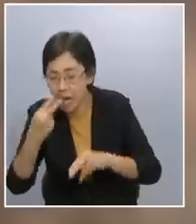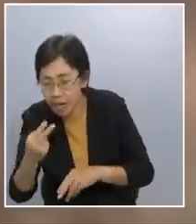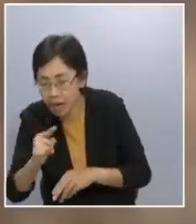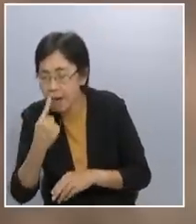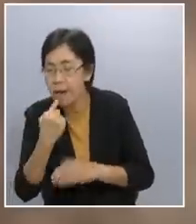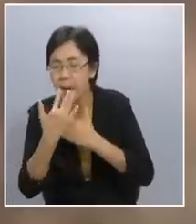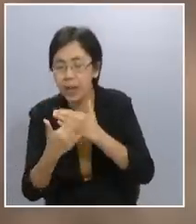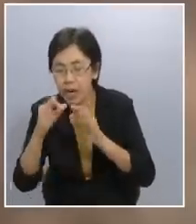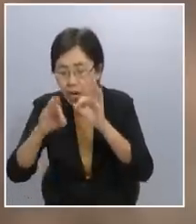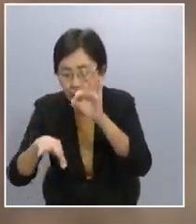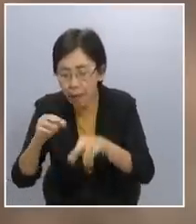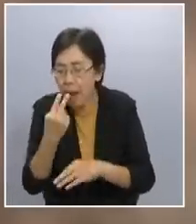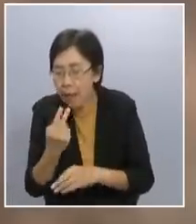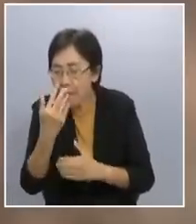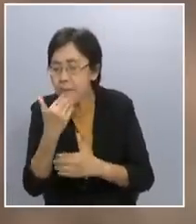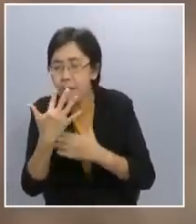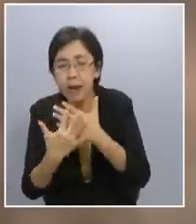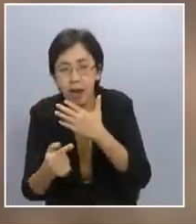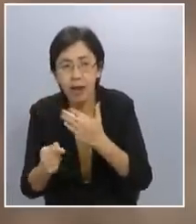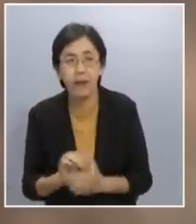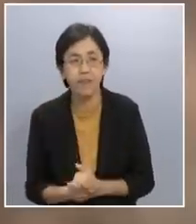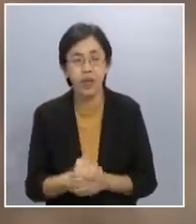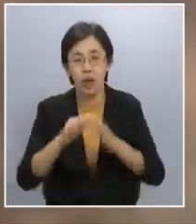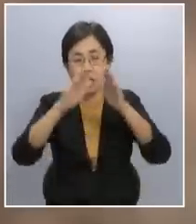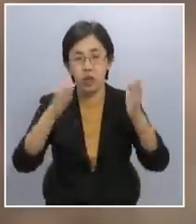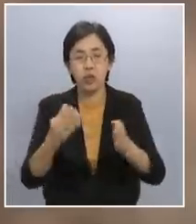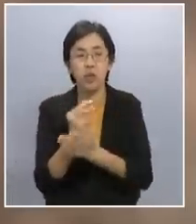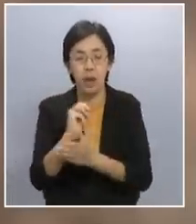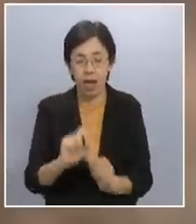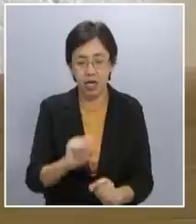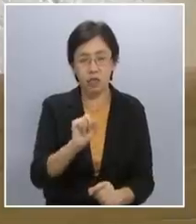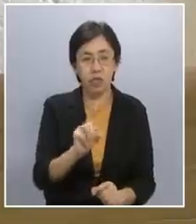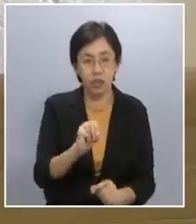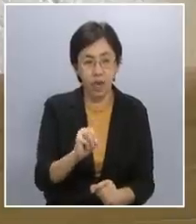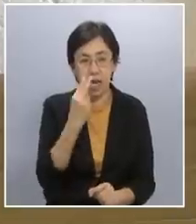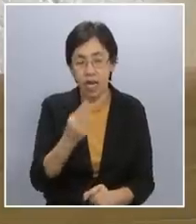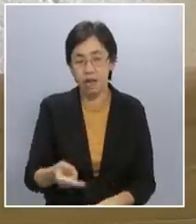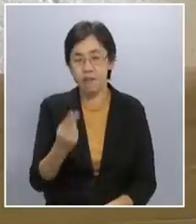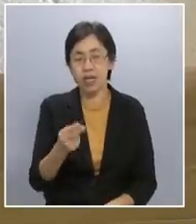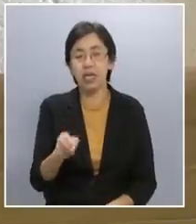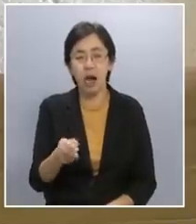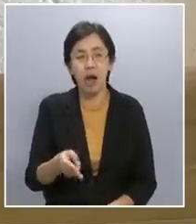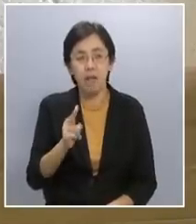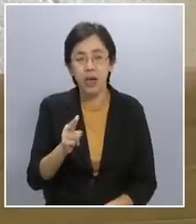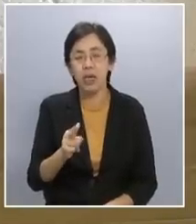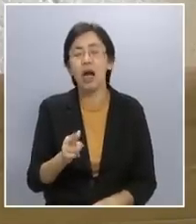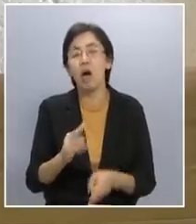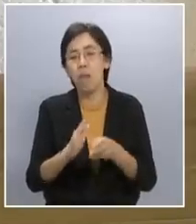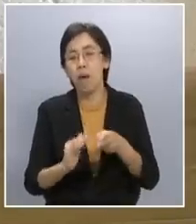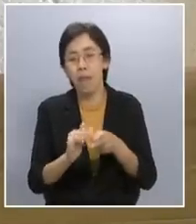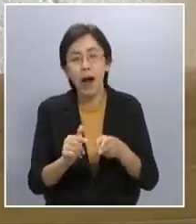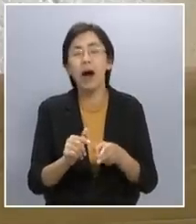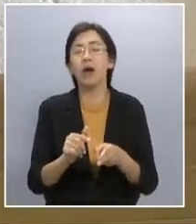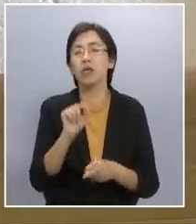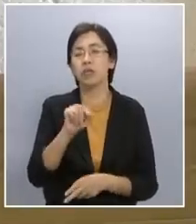กระจัดกระจายอยู่ทั่วบริเวณบนตู้ไม้เก็บของสูงประมาณสัก1เมตรไปพบปืนลูกโม่ขนาดจุด .38 นะฮะวางอยู่1ก